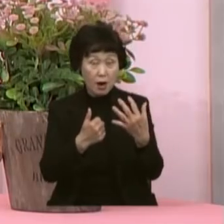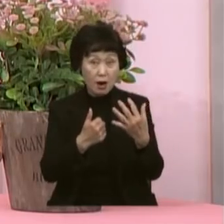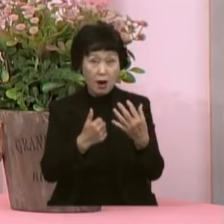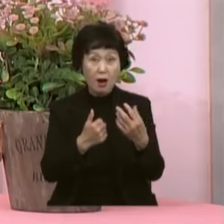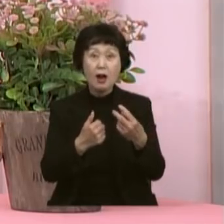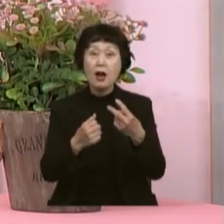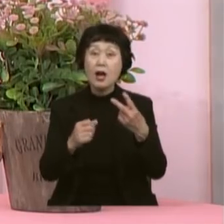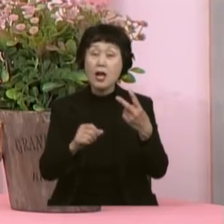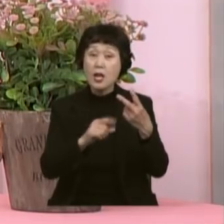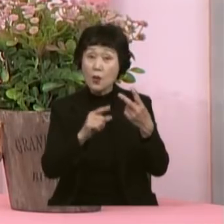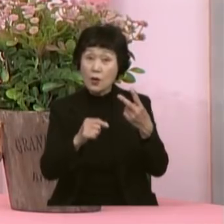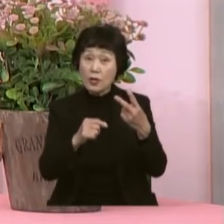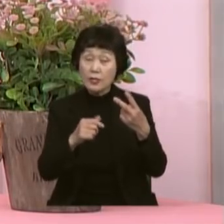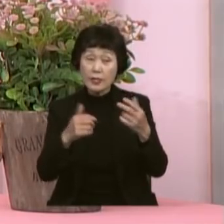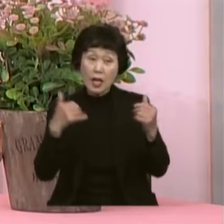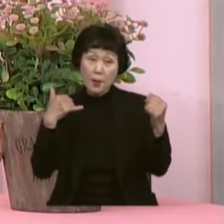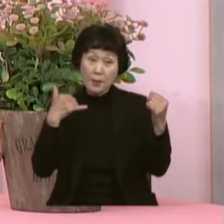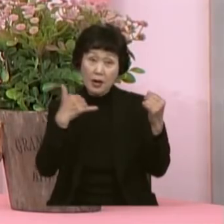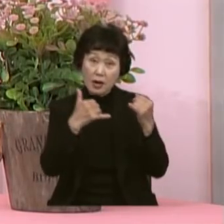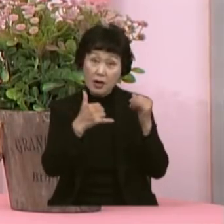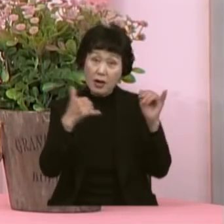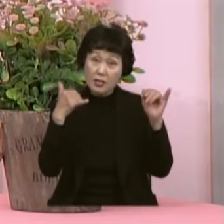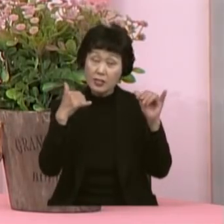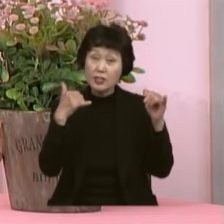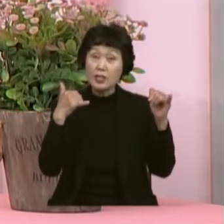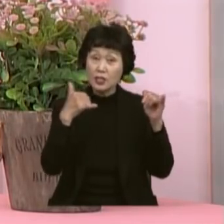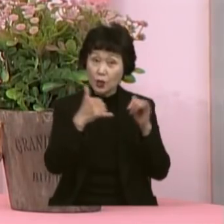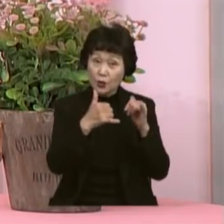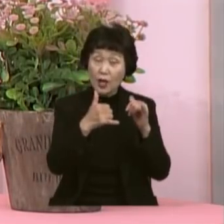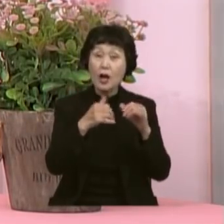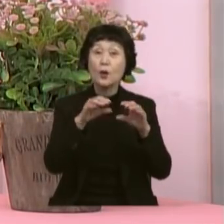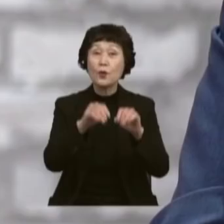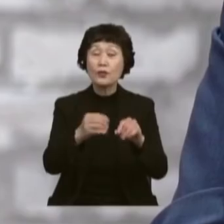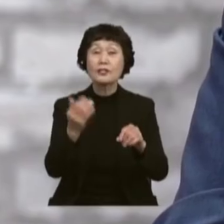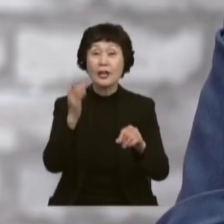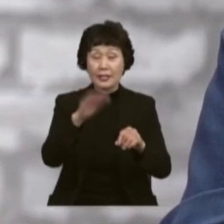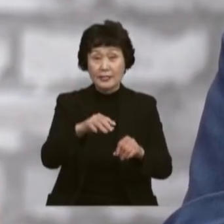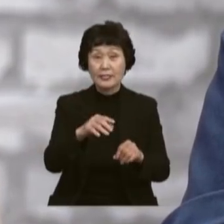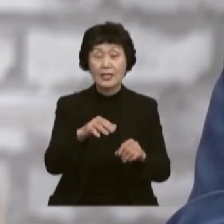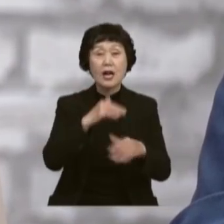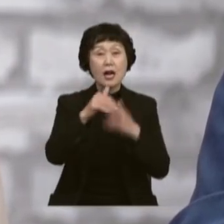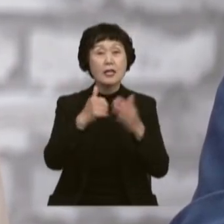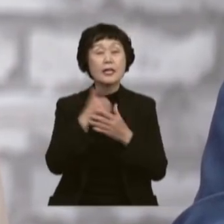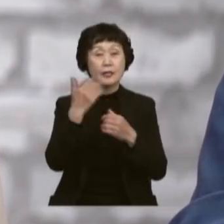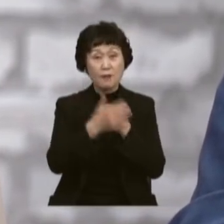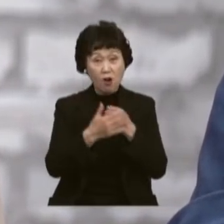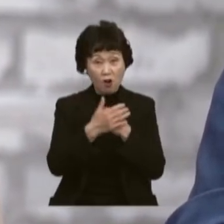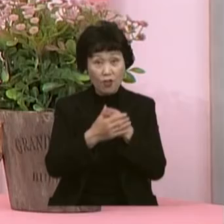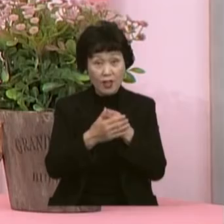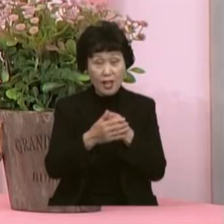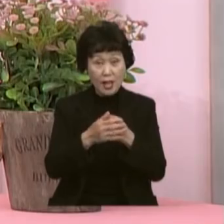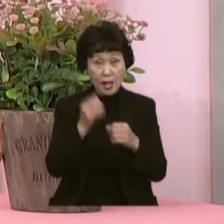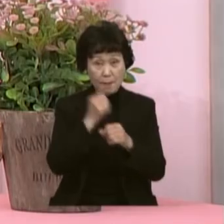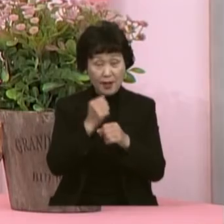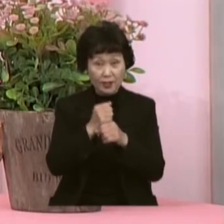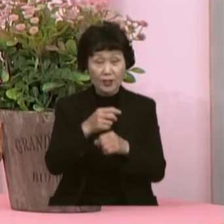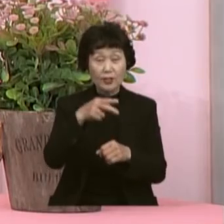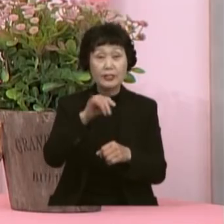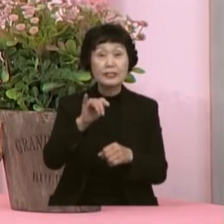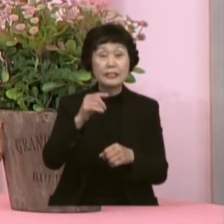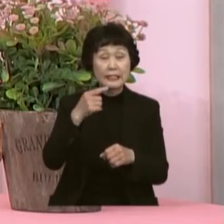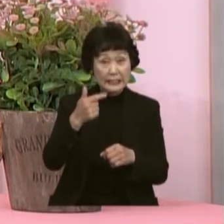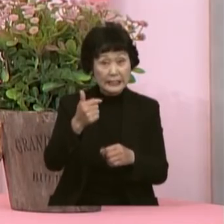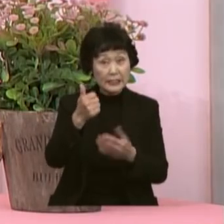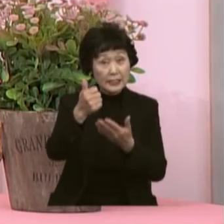봄에 통화하고 끝났는데 갑자기 신상우라고 그 하나님의 은혜 잡고 간 상우가 형 은하가